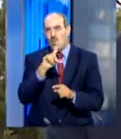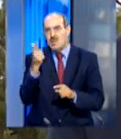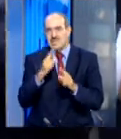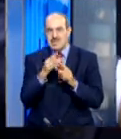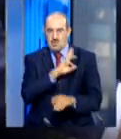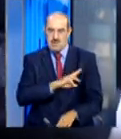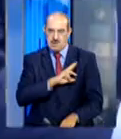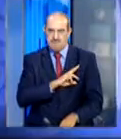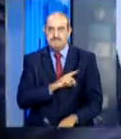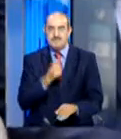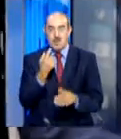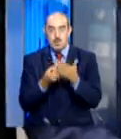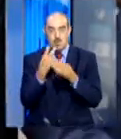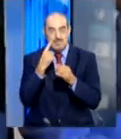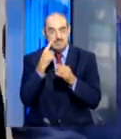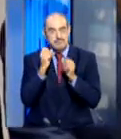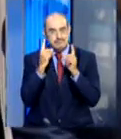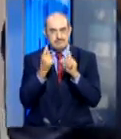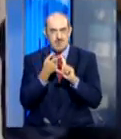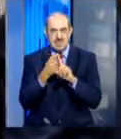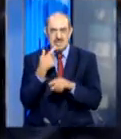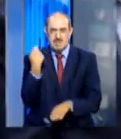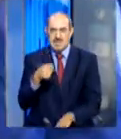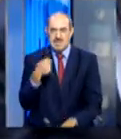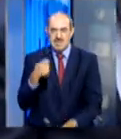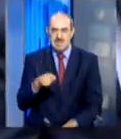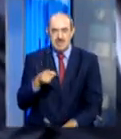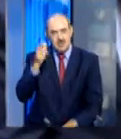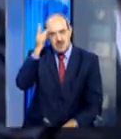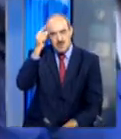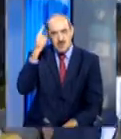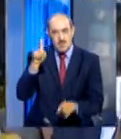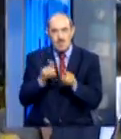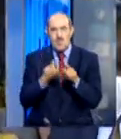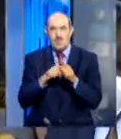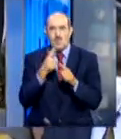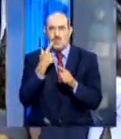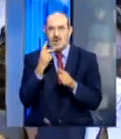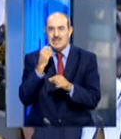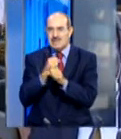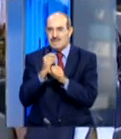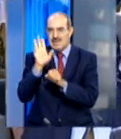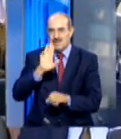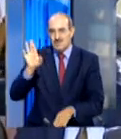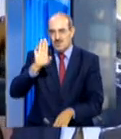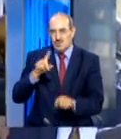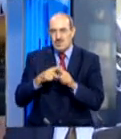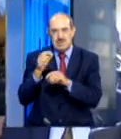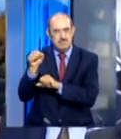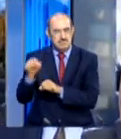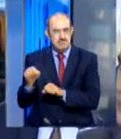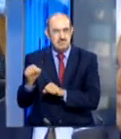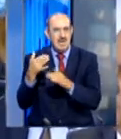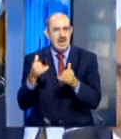القومي. الرؤية المتبصرة للسيد رئيس الجمهورية إزاء الرهن الدولي والإقليمي وتباتي مواقف